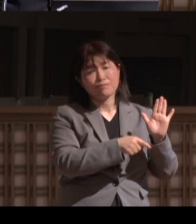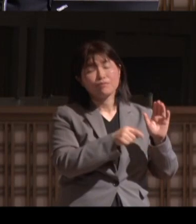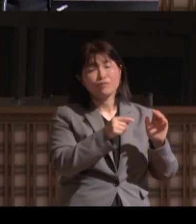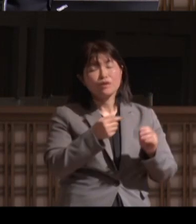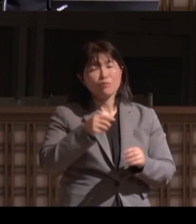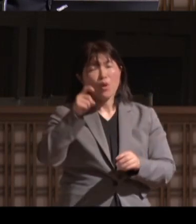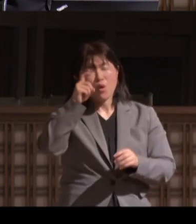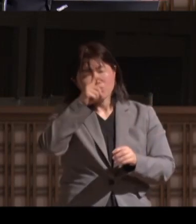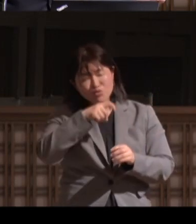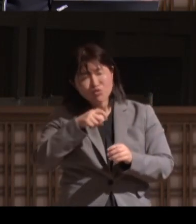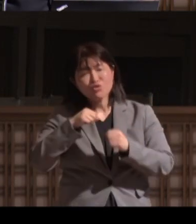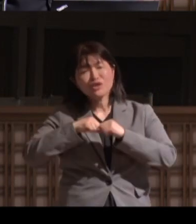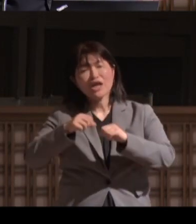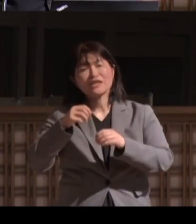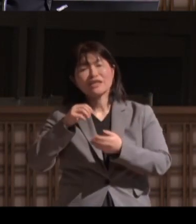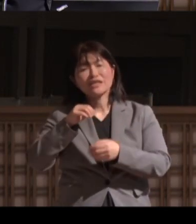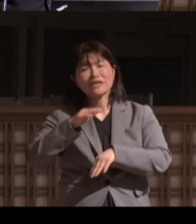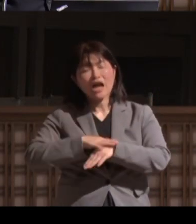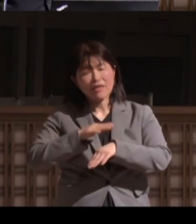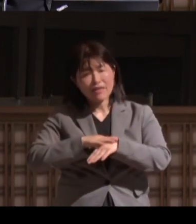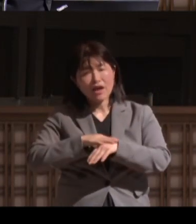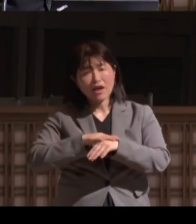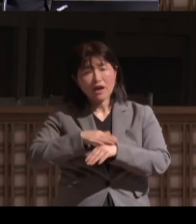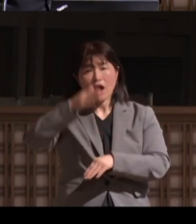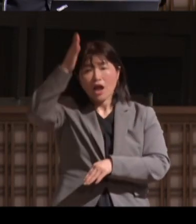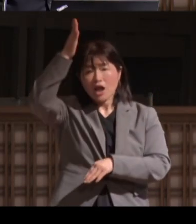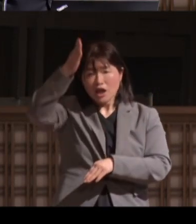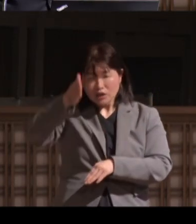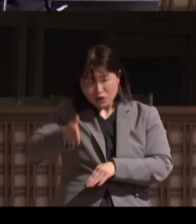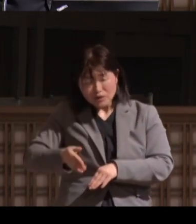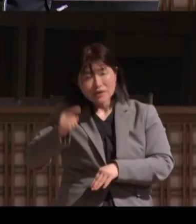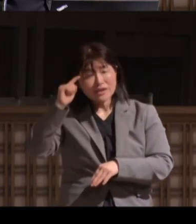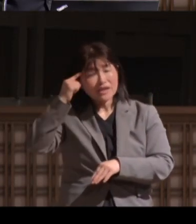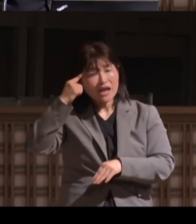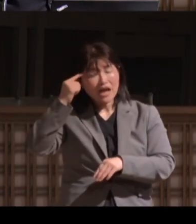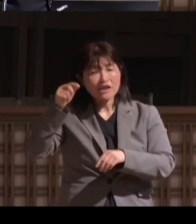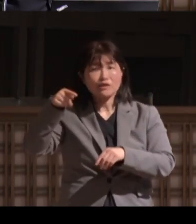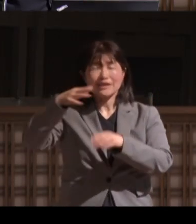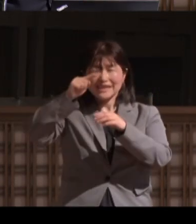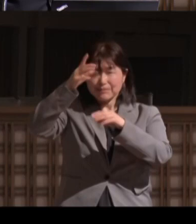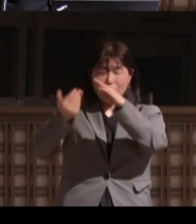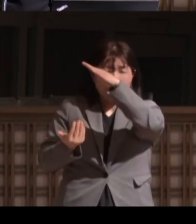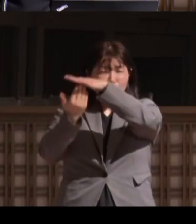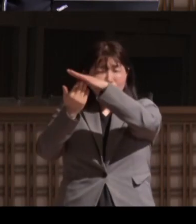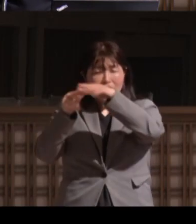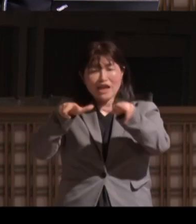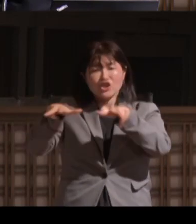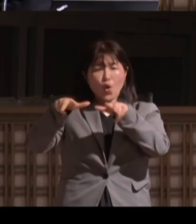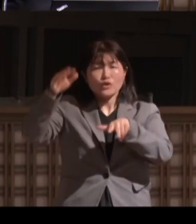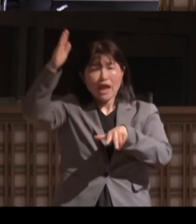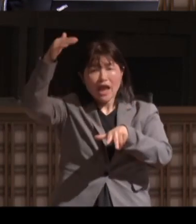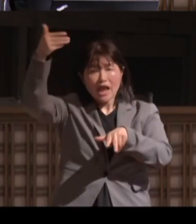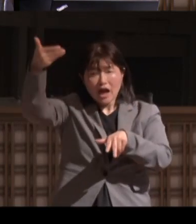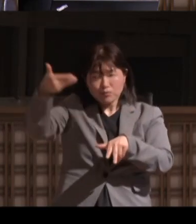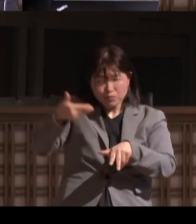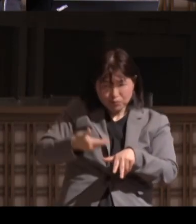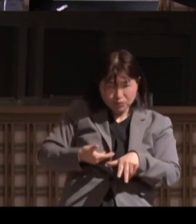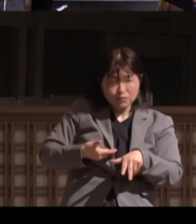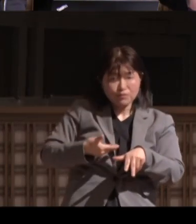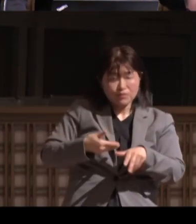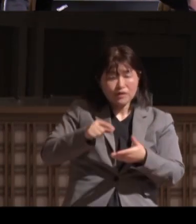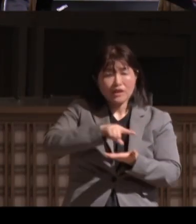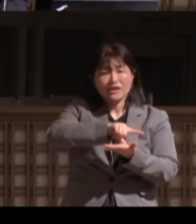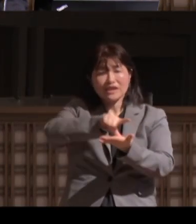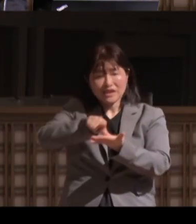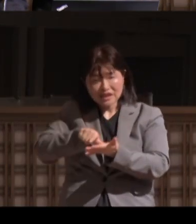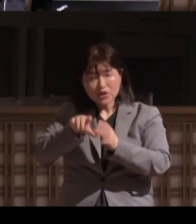遅延組織が直型の組織であるとま上には行政がどうしてもあるわけですねそして地域